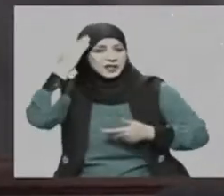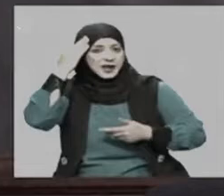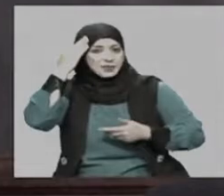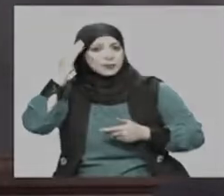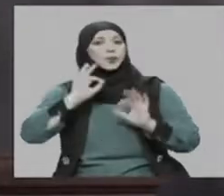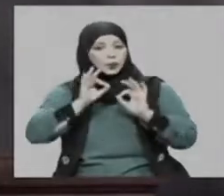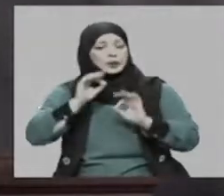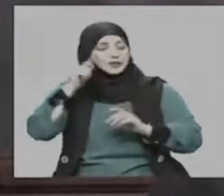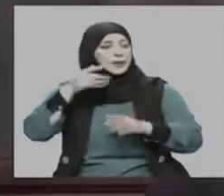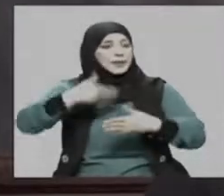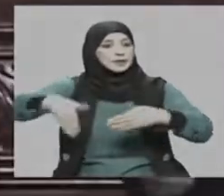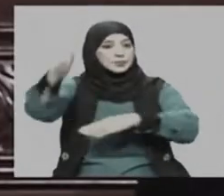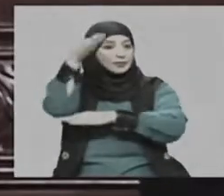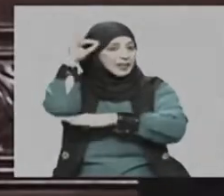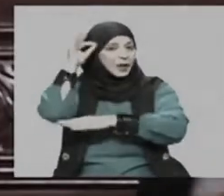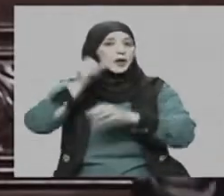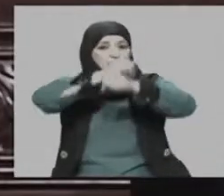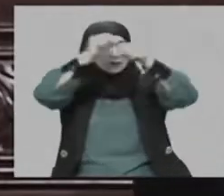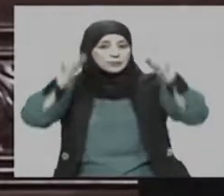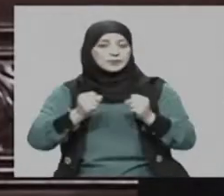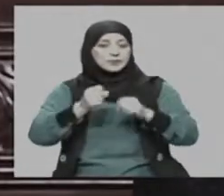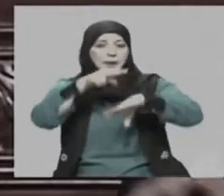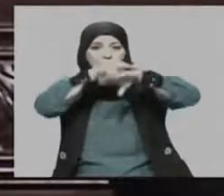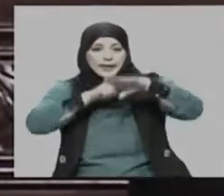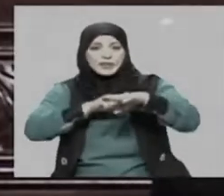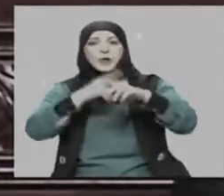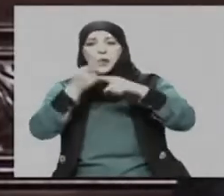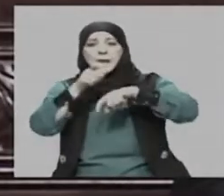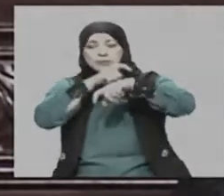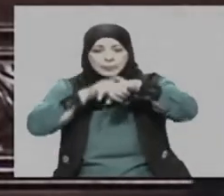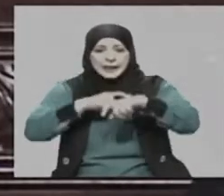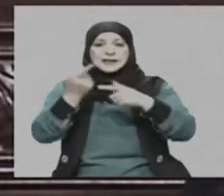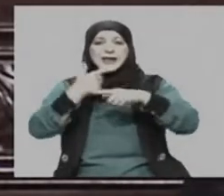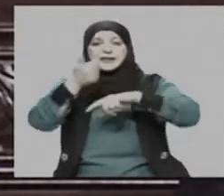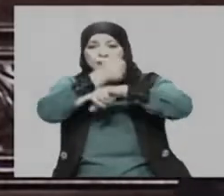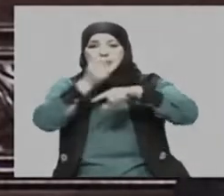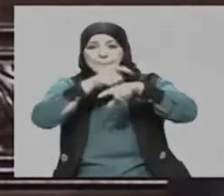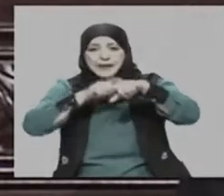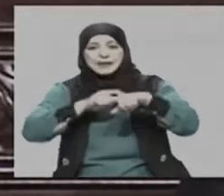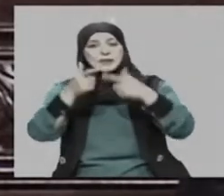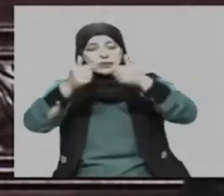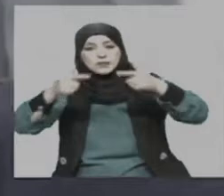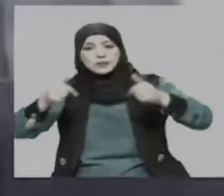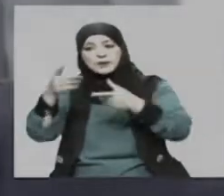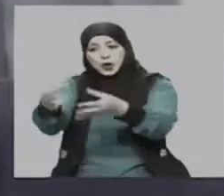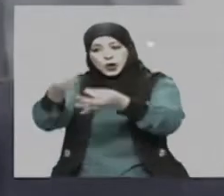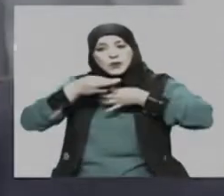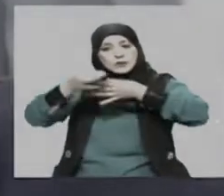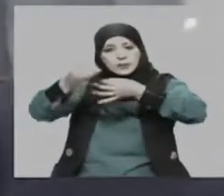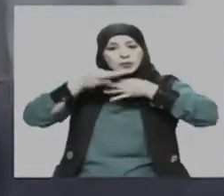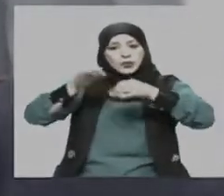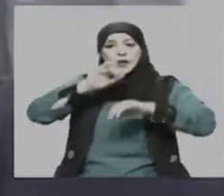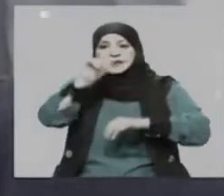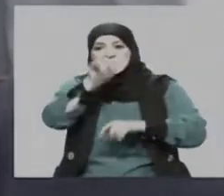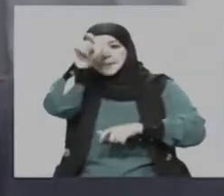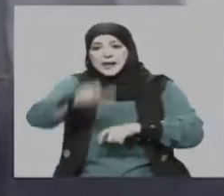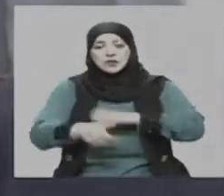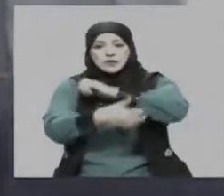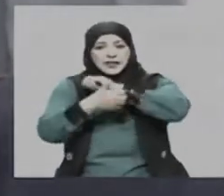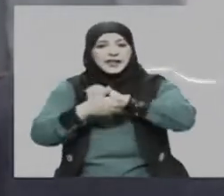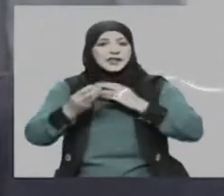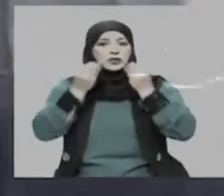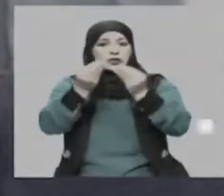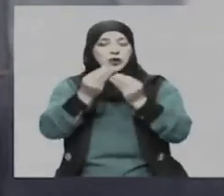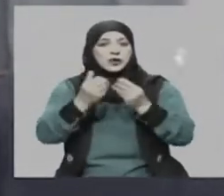للدولة والحمد لله، عمد ومعتمدين ورؤساء بلديات، وقالوا لنا شكون يستحق وشكون ما يستحقش،